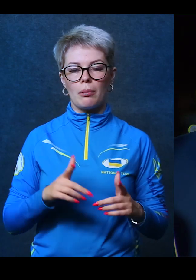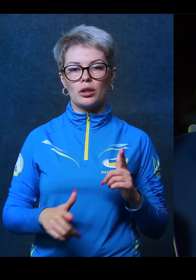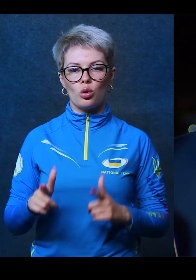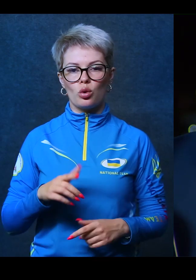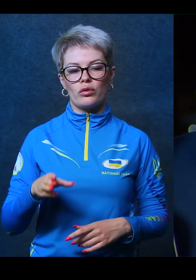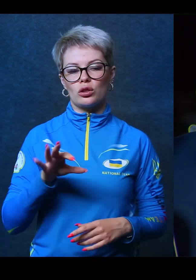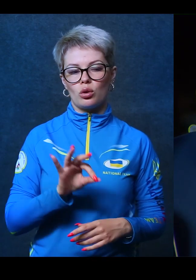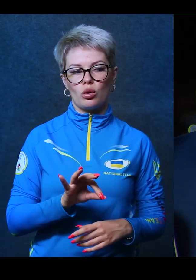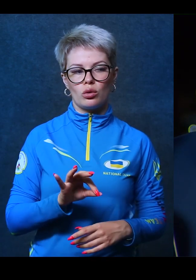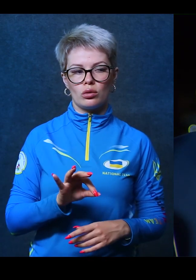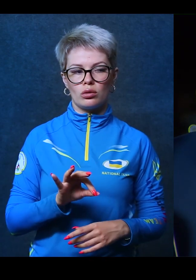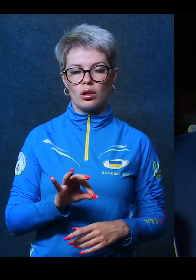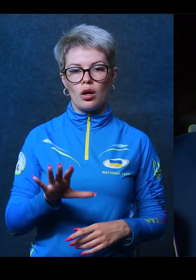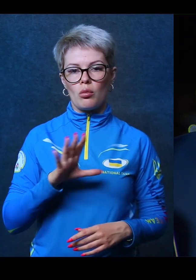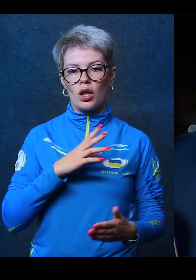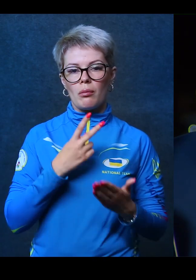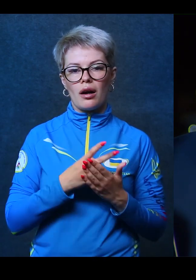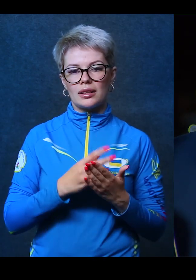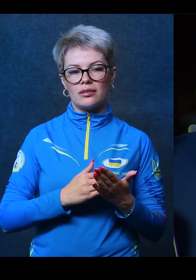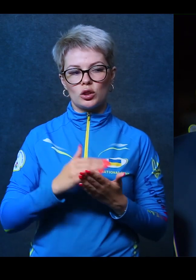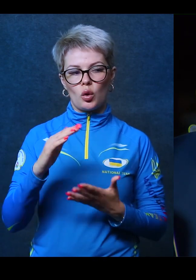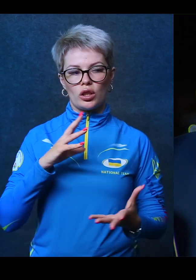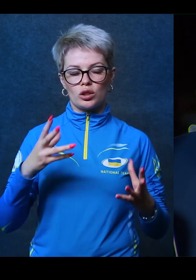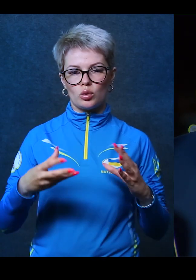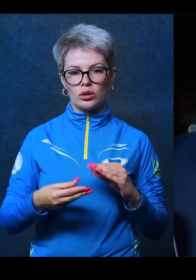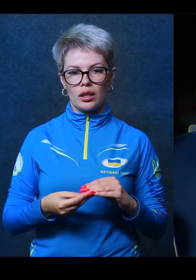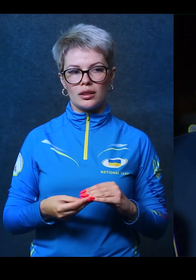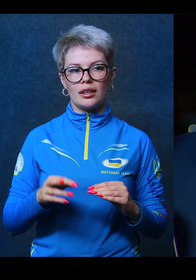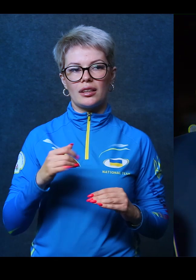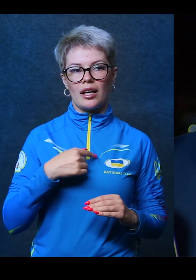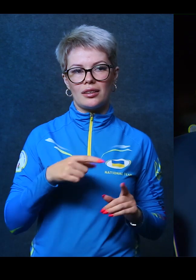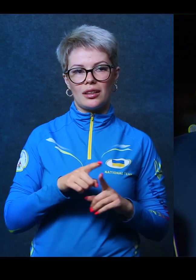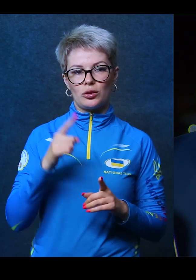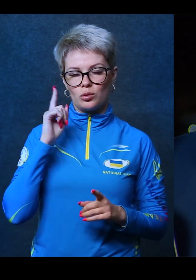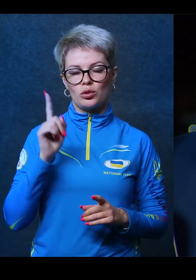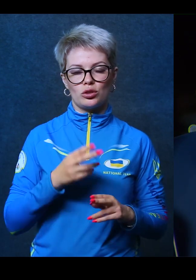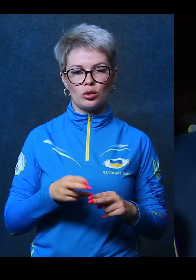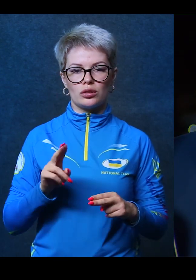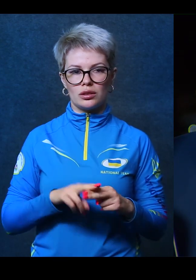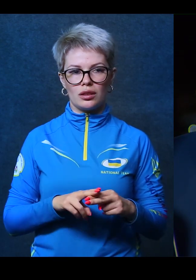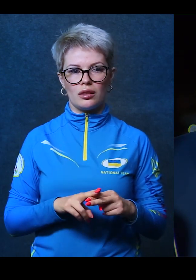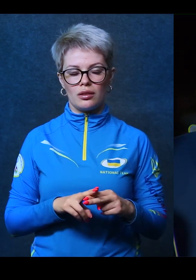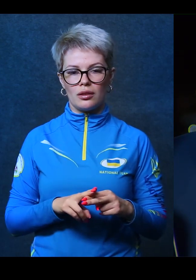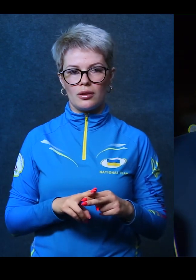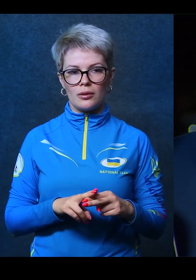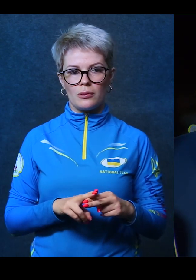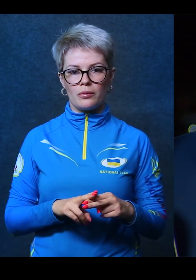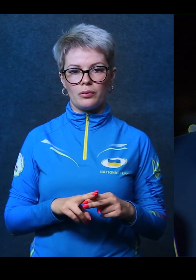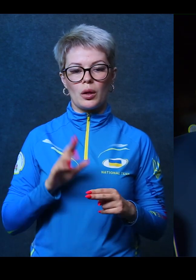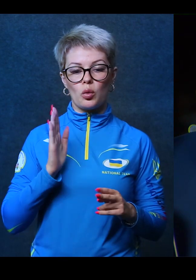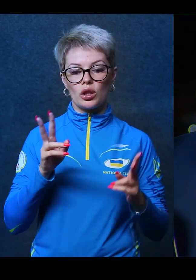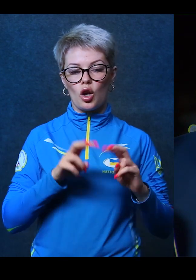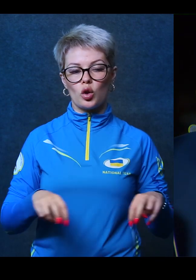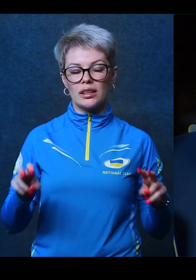то були показані високі результати. І я так думаю, що це буде